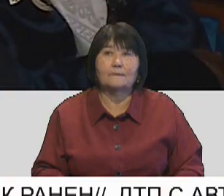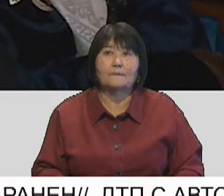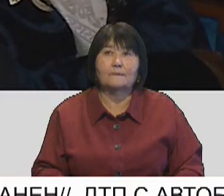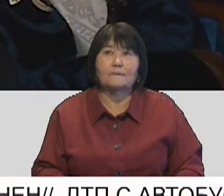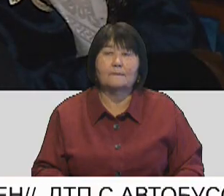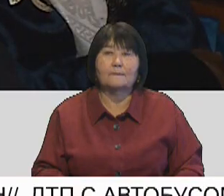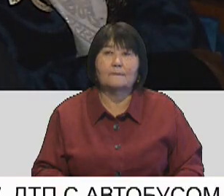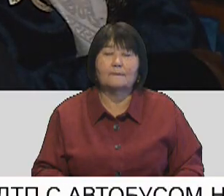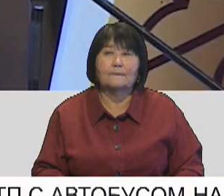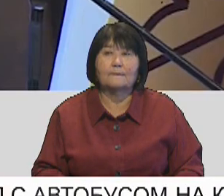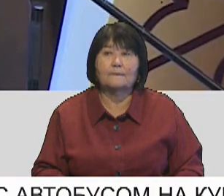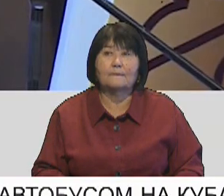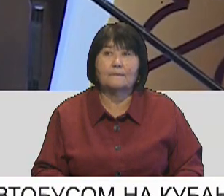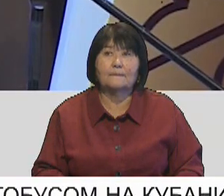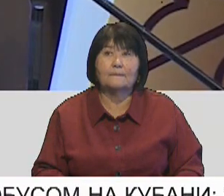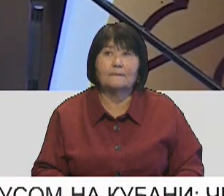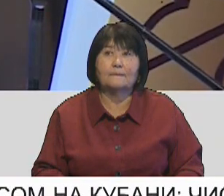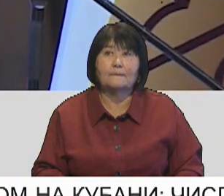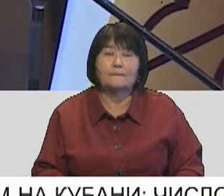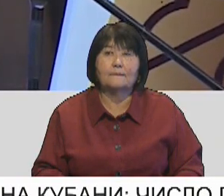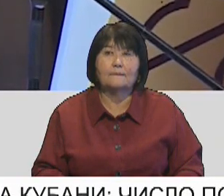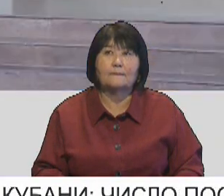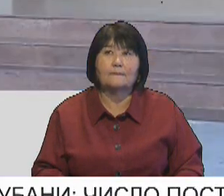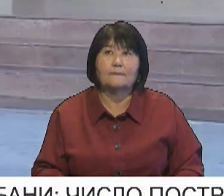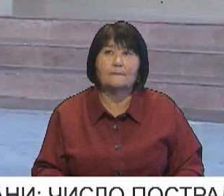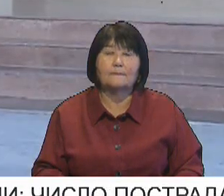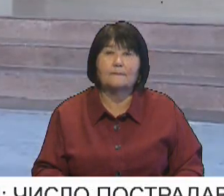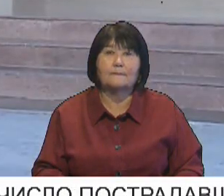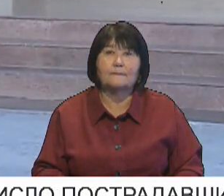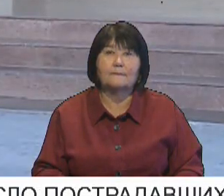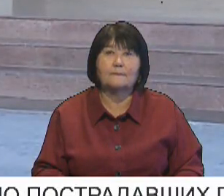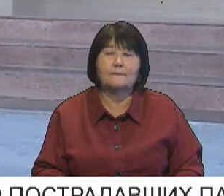Лимар Эргебаева, Даулет Сагит, Баужан Хужамуратов, Турихан Хужахметов, телеканал «Кызылорда».